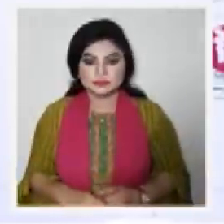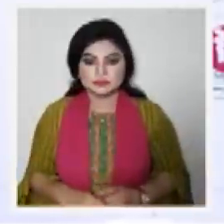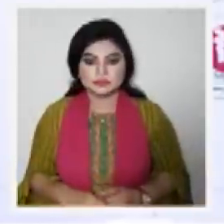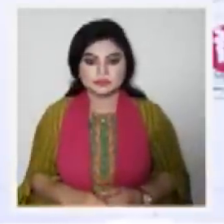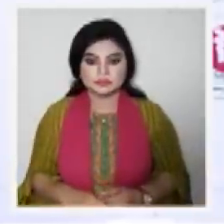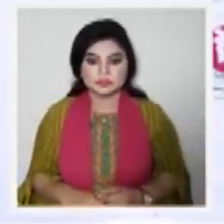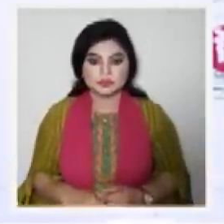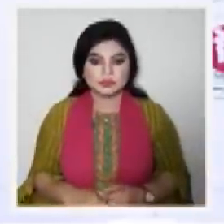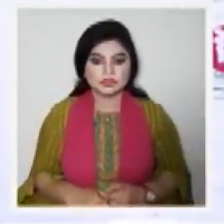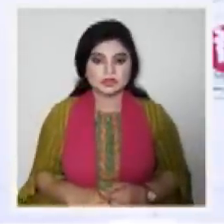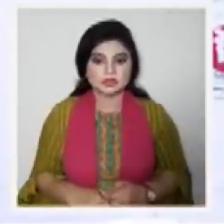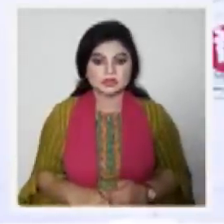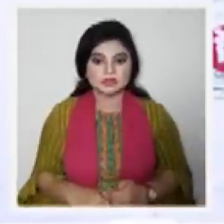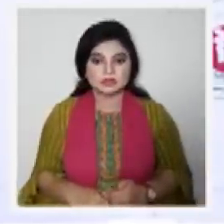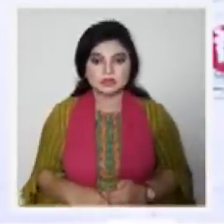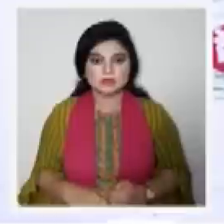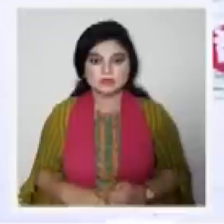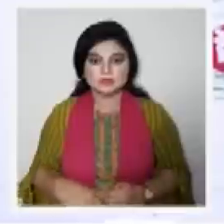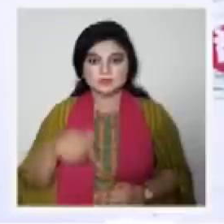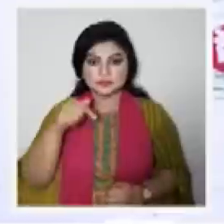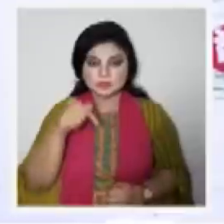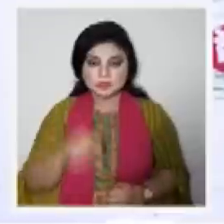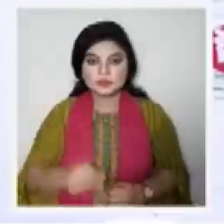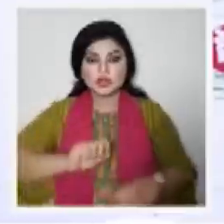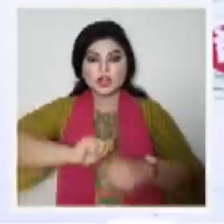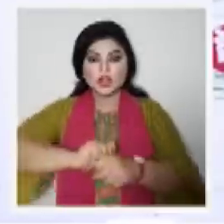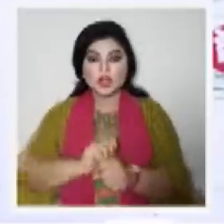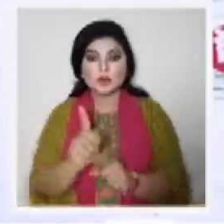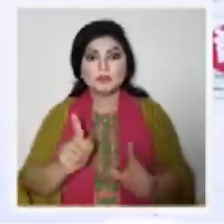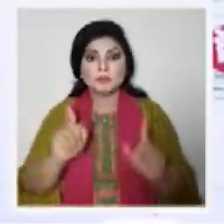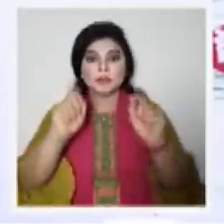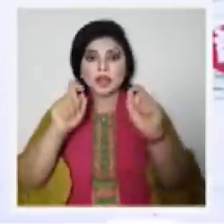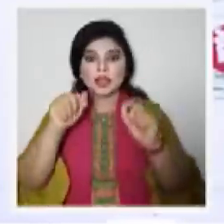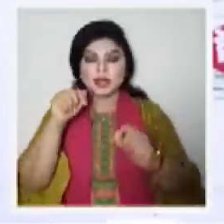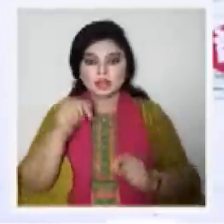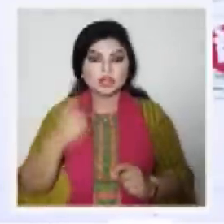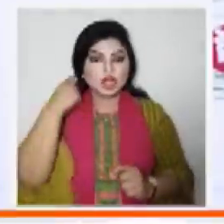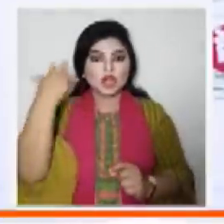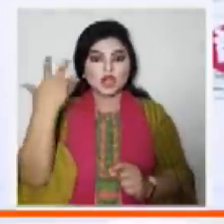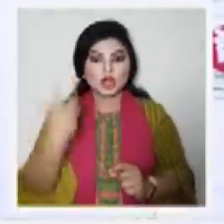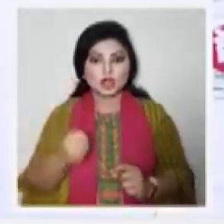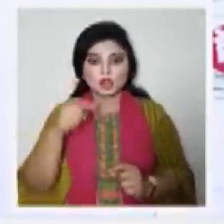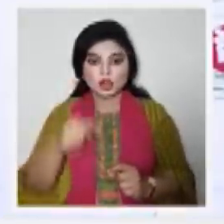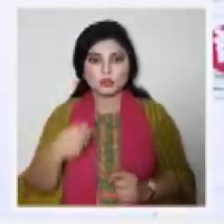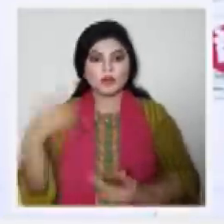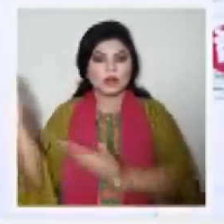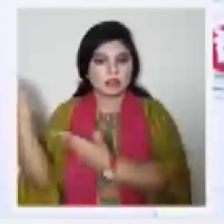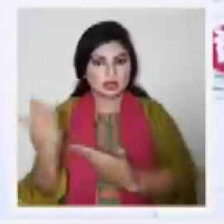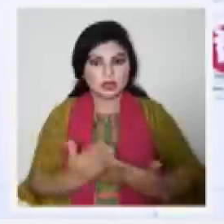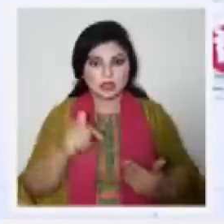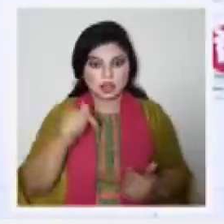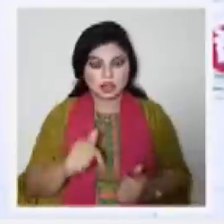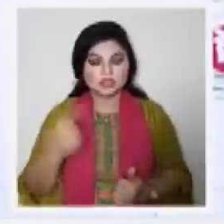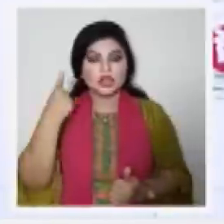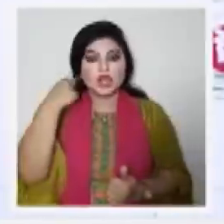10 শ্রাবণ 1427। স্বাস্থ্য অধিদপ্তর থেকে আমি অধ্যাপক ডাক্তার নাসিমা সুলতানা কোভিড-19 দৈনিক স্বাস্থ্য বুলেটিন নিয়ে আপনাদের সামনে